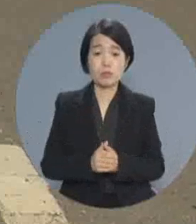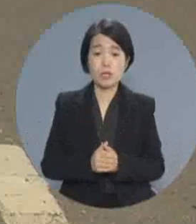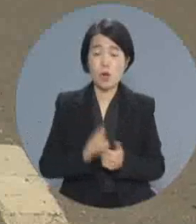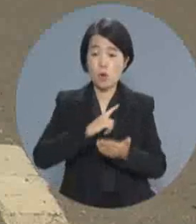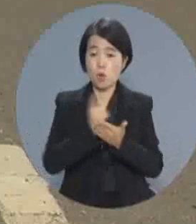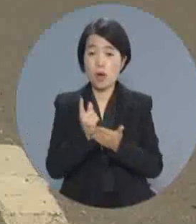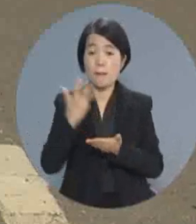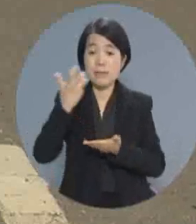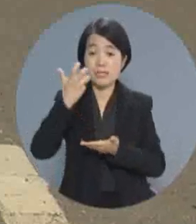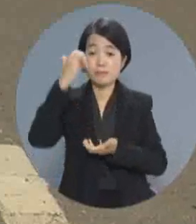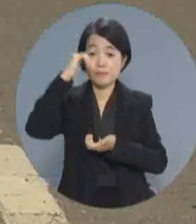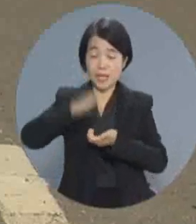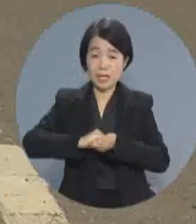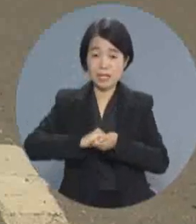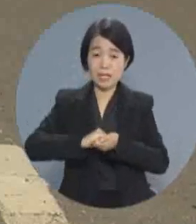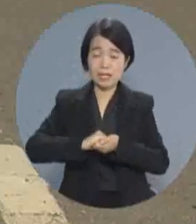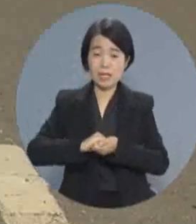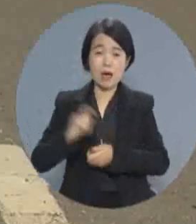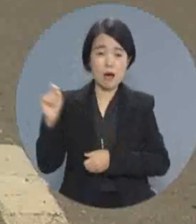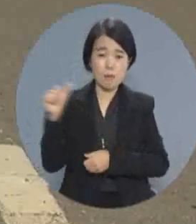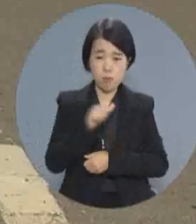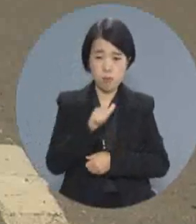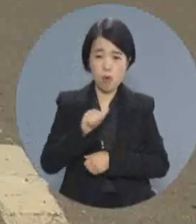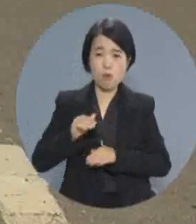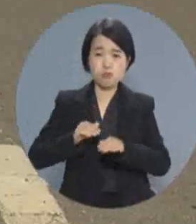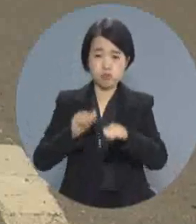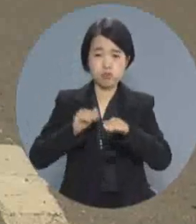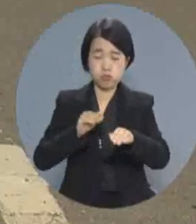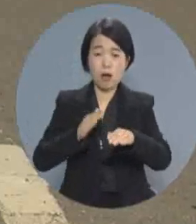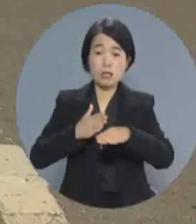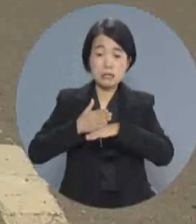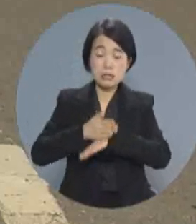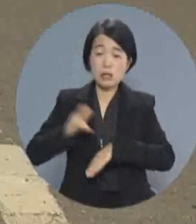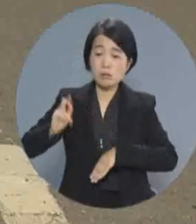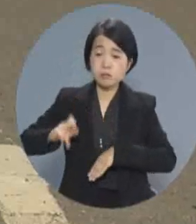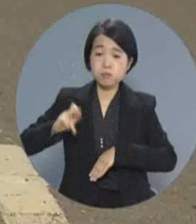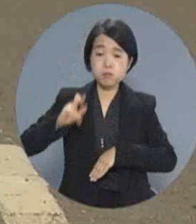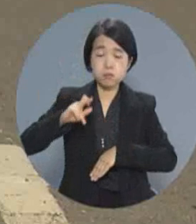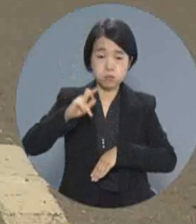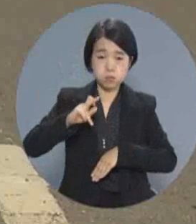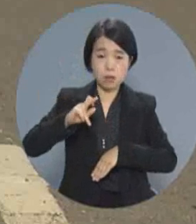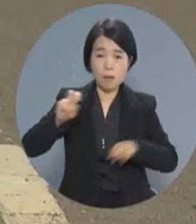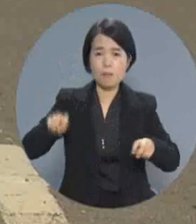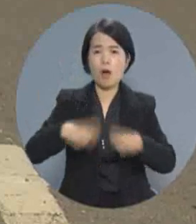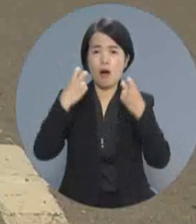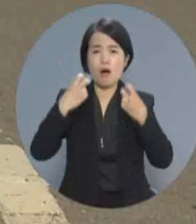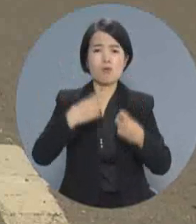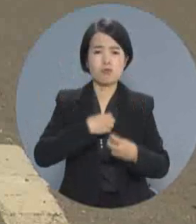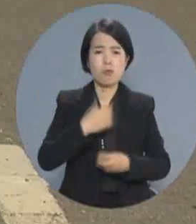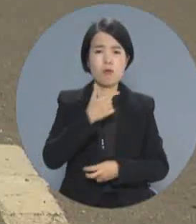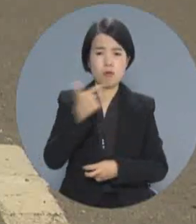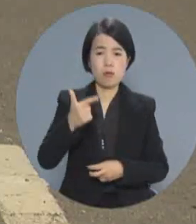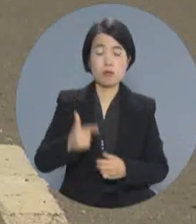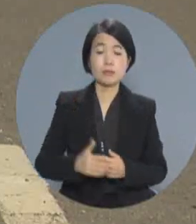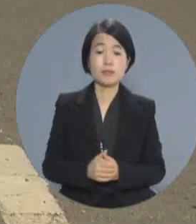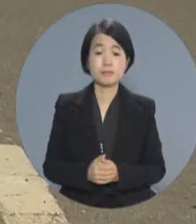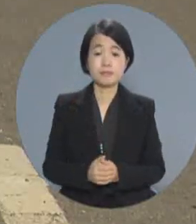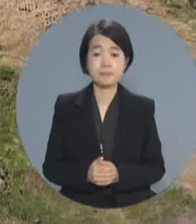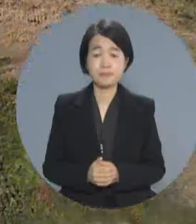속도가 80으로 설정돼 차량들이 빠르게 달립니다. 느린 속도로 농기계가 진입하게 되면 사고 위험은 커지게